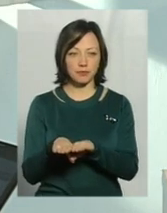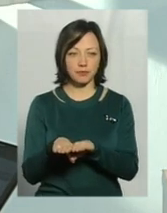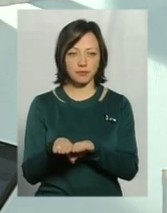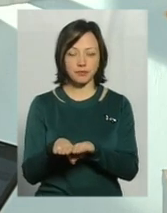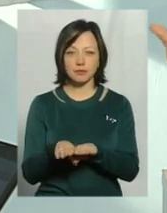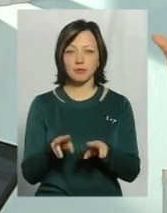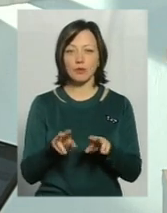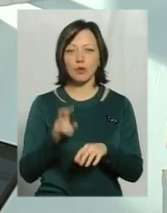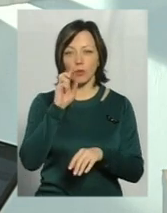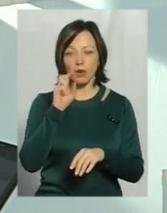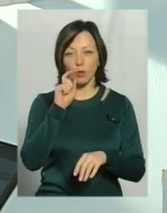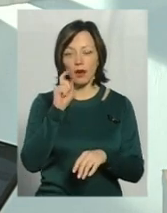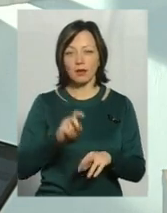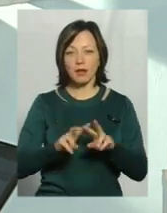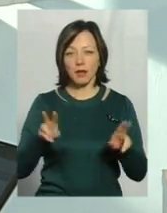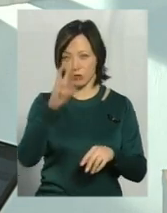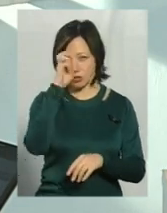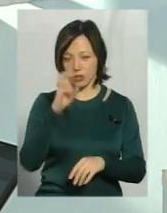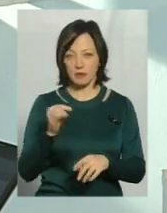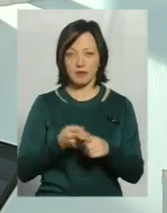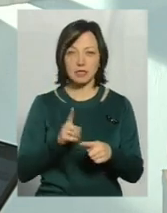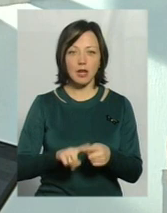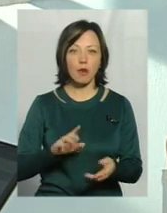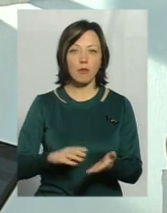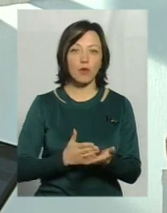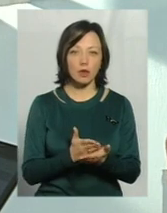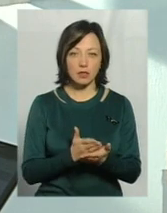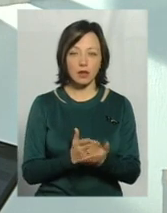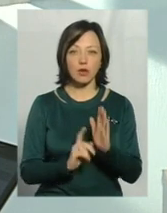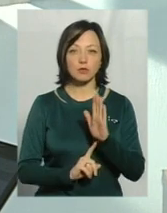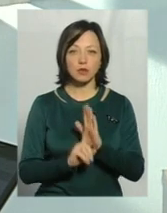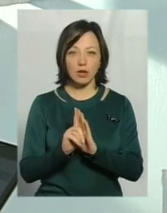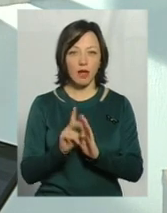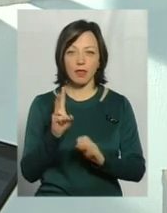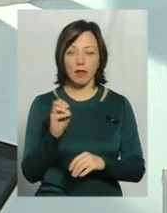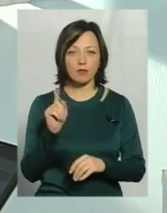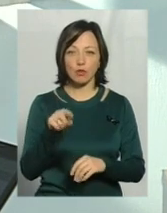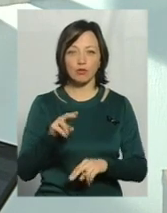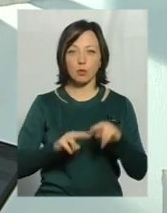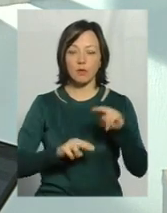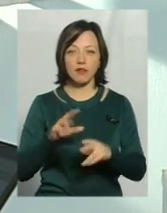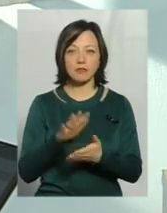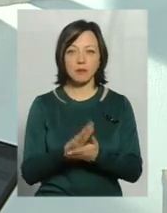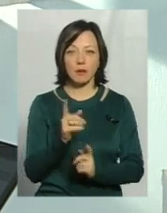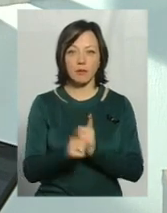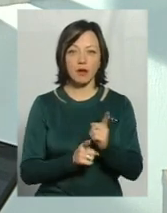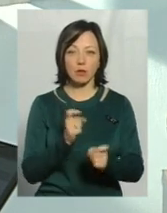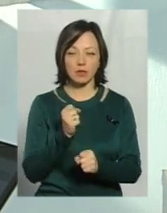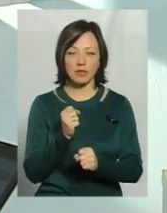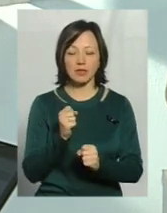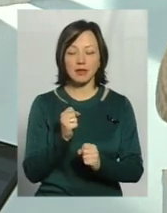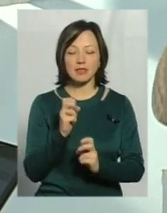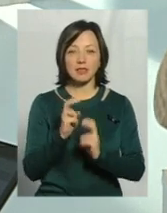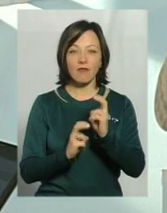як держава, Україна як держава. Ця політика розпочинається не з того, щоб побудувати сміттєпереробний завод, а